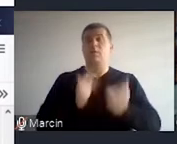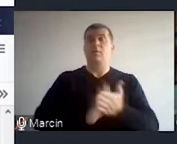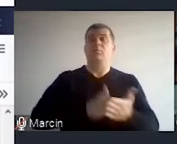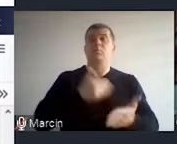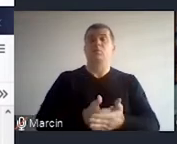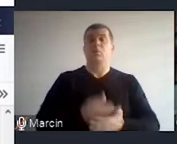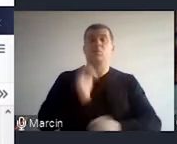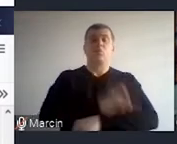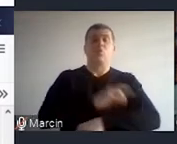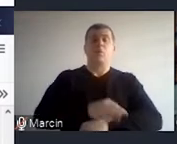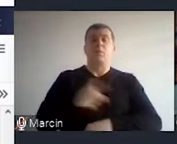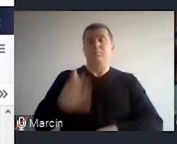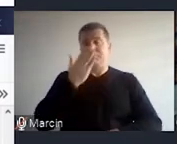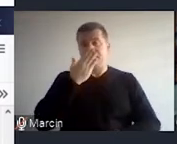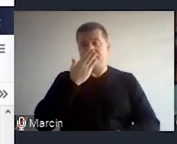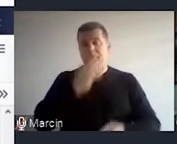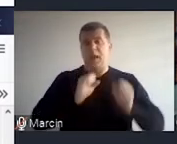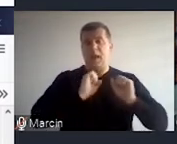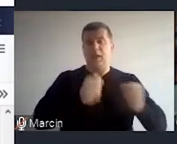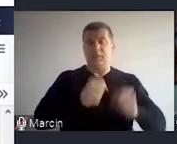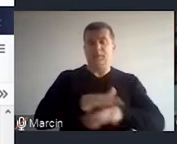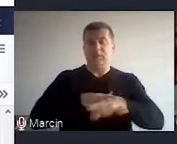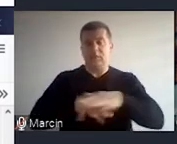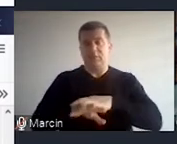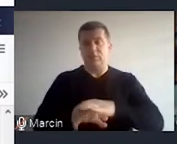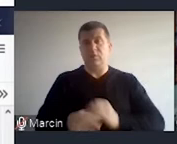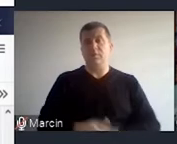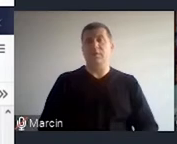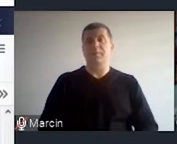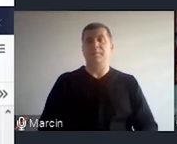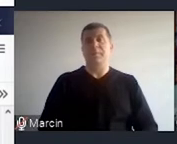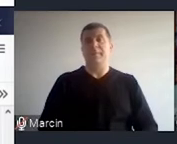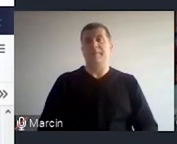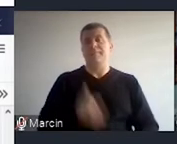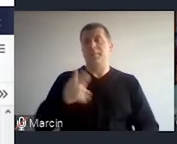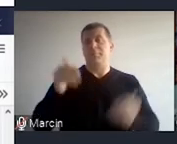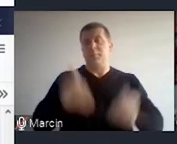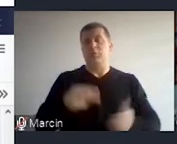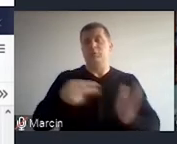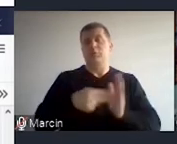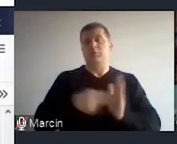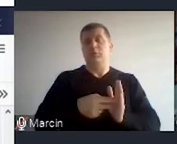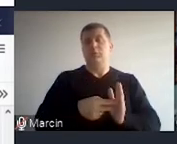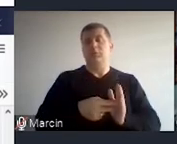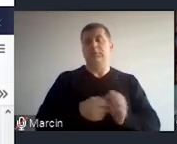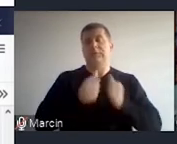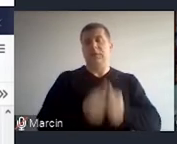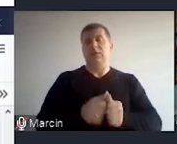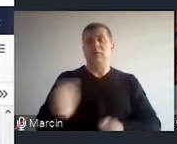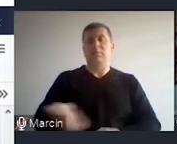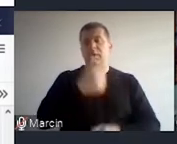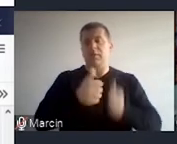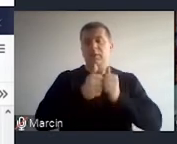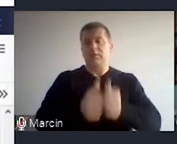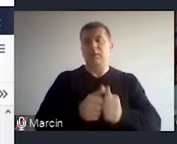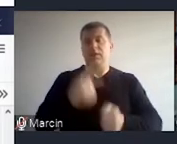przykład projekt polega na aktywizacji zawodowej, to mogę podzielić go na takie zadania. Pierwszym zadaniem